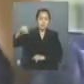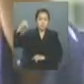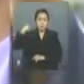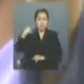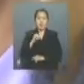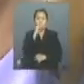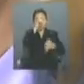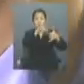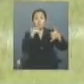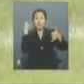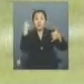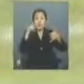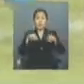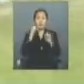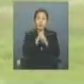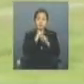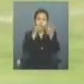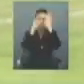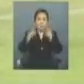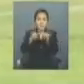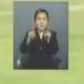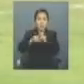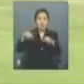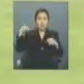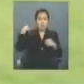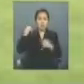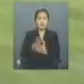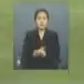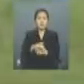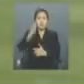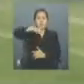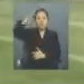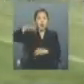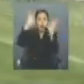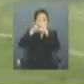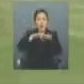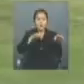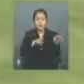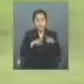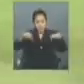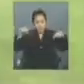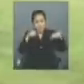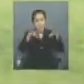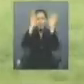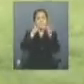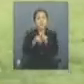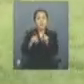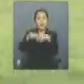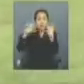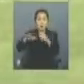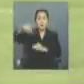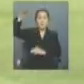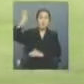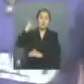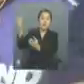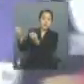ที่ลีลาการทำประตูของสองพี่น้องตระกูลแดงดาจึงคล้ายกันและธีรศิลป์ มักจะให้คำแนะนำกับน้องสาวเพื่อมาปรับ